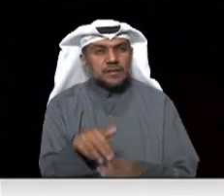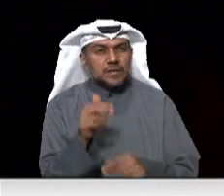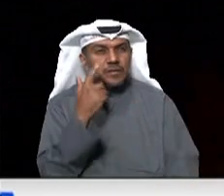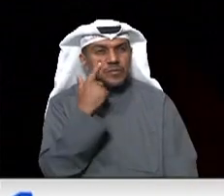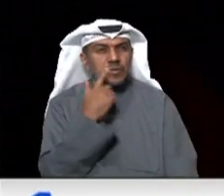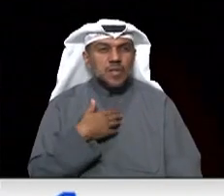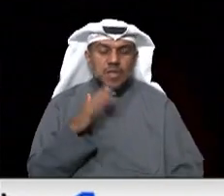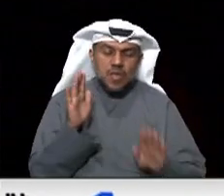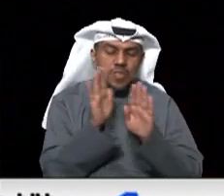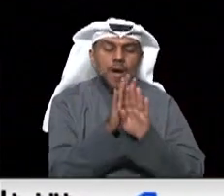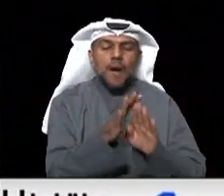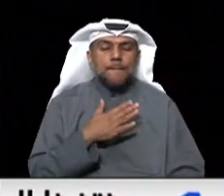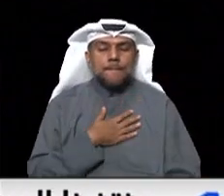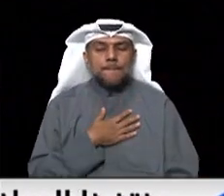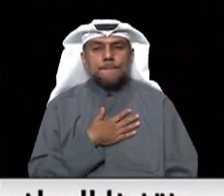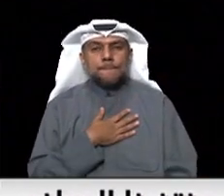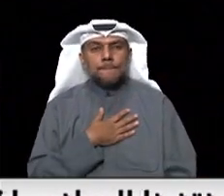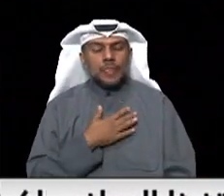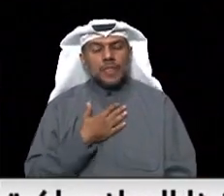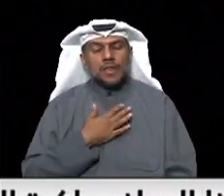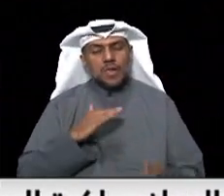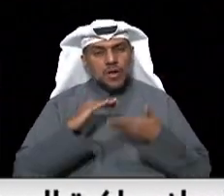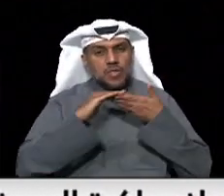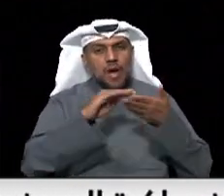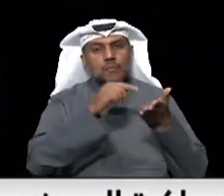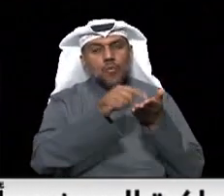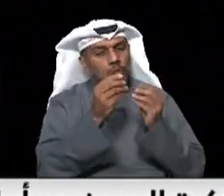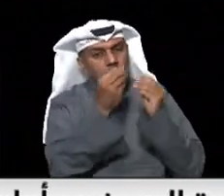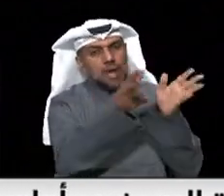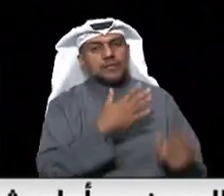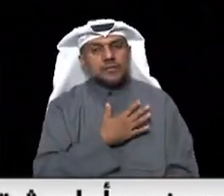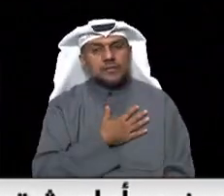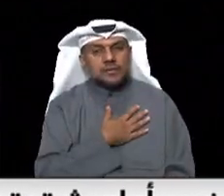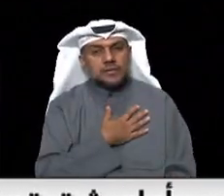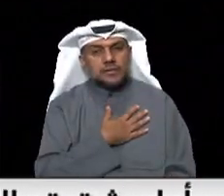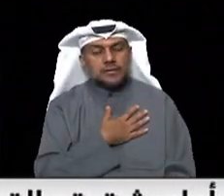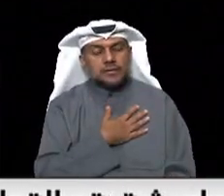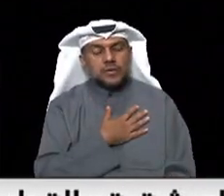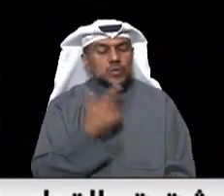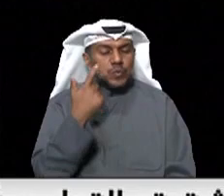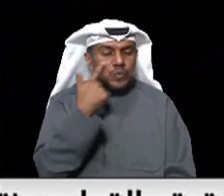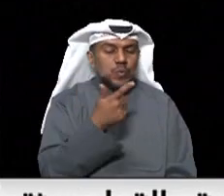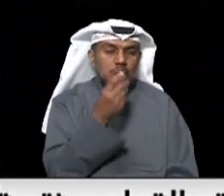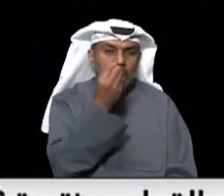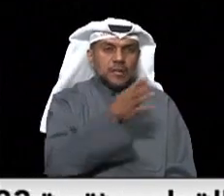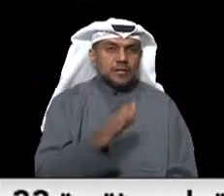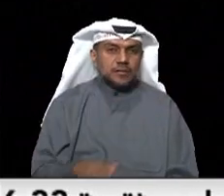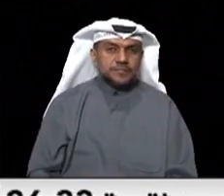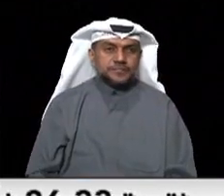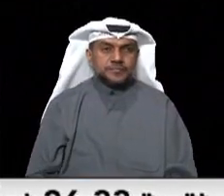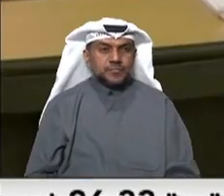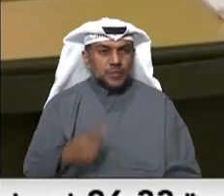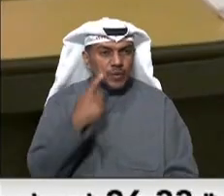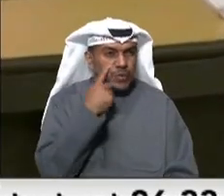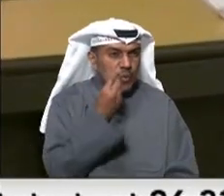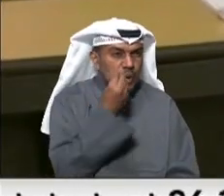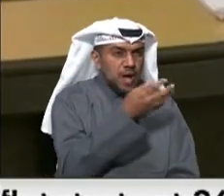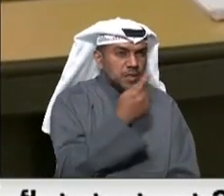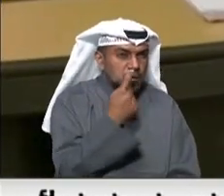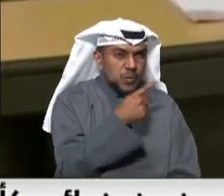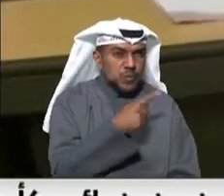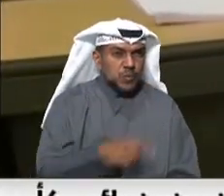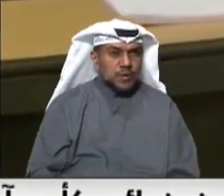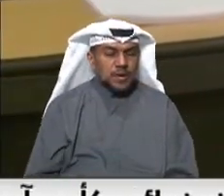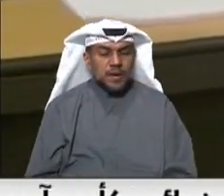للرئيس السابق وبعد الانتهاء من الاقتراع في نيو هامشير تتجه الانضار الى ولايه نيفادا التي تستضيف الجوله